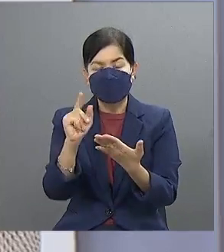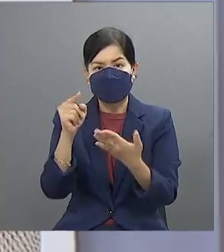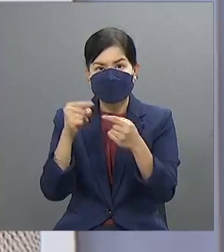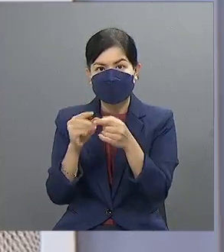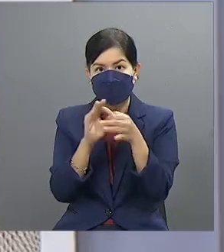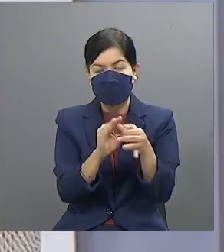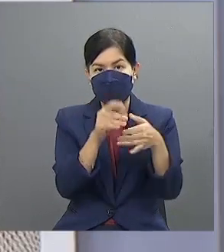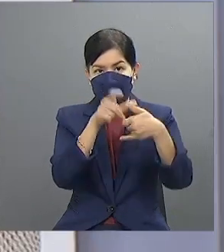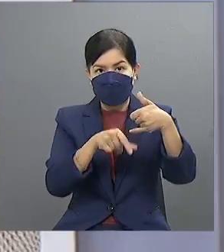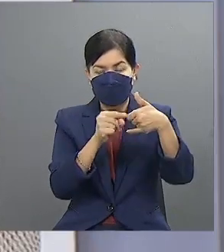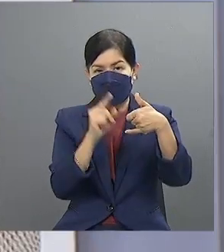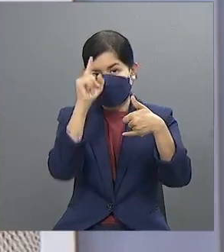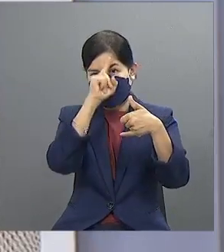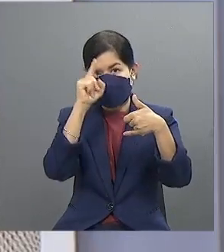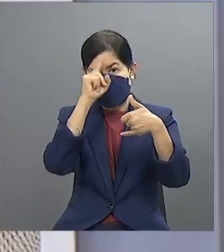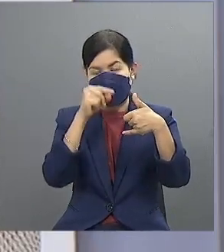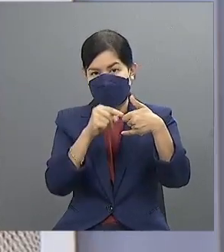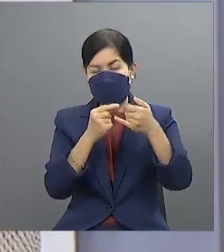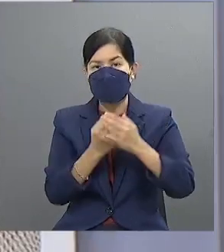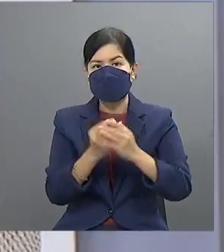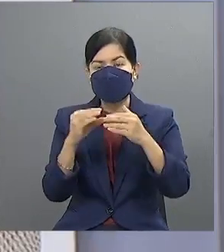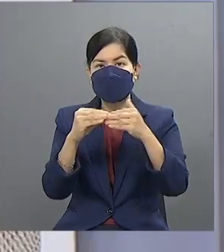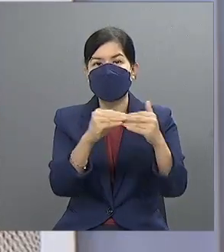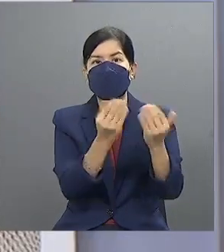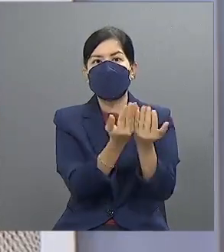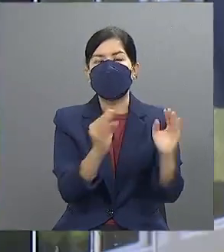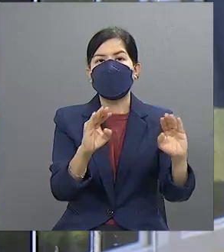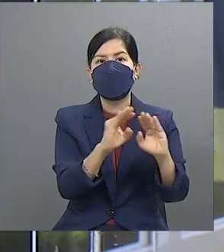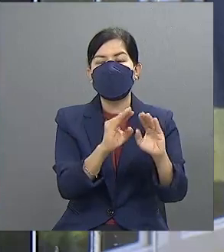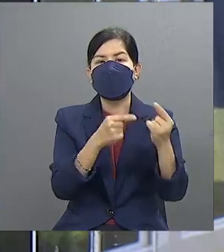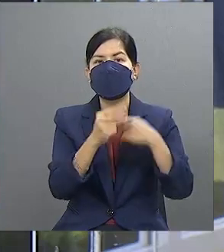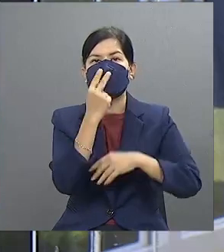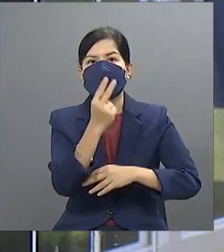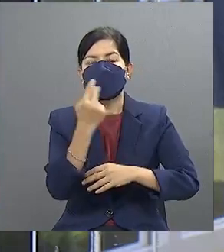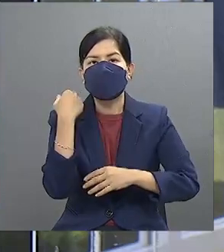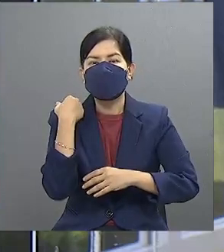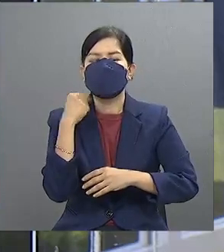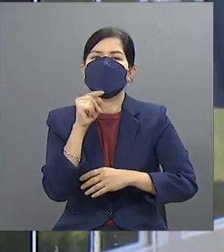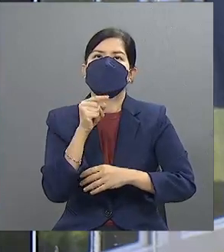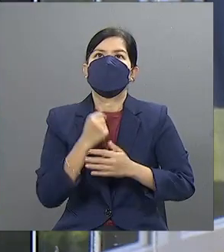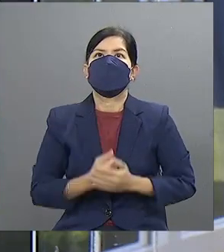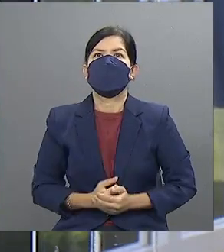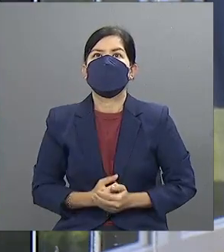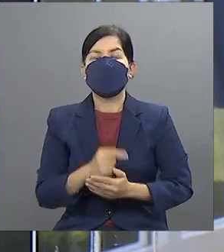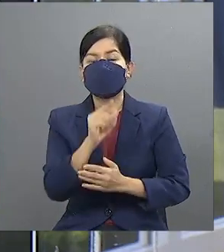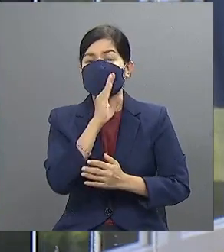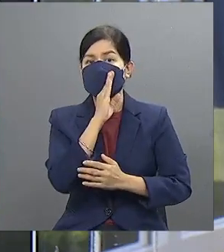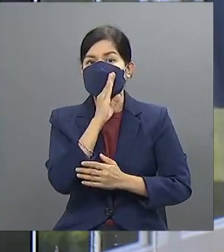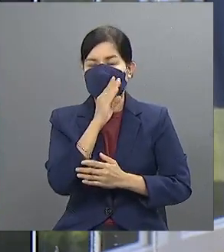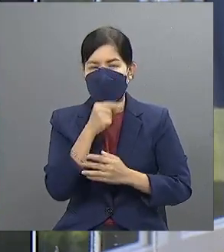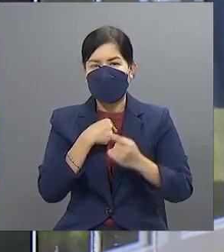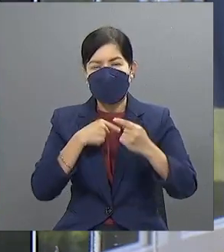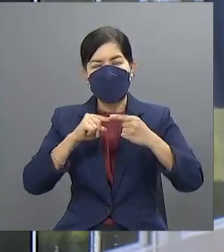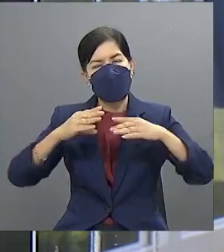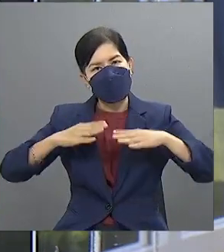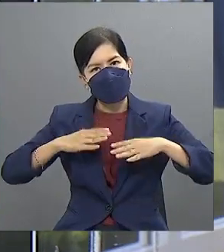ยมใช่คุแมที่พาครบครัวไปด้วยเกทำสบิเหตุขึ้นนะครคณผชมใครจะไปคิดวาโรงแรมระดับ 6